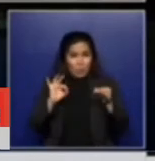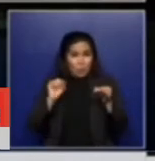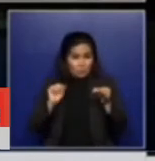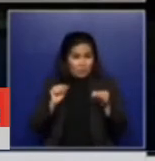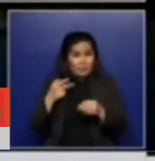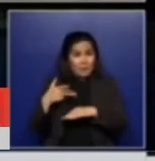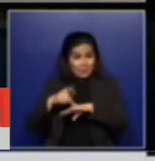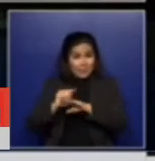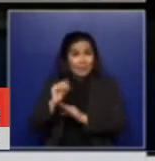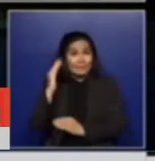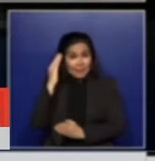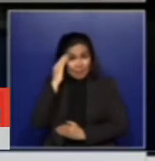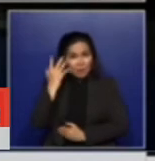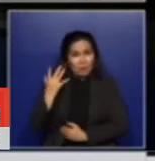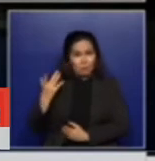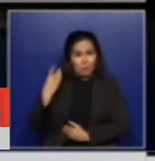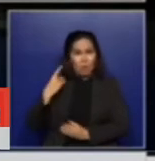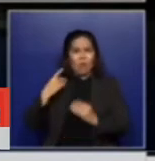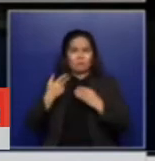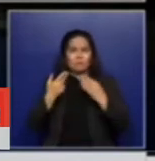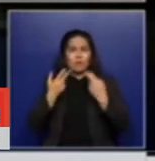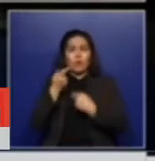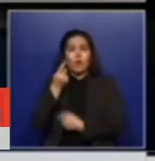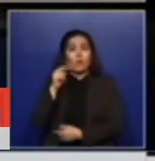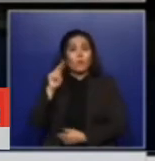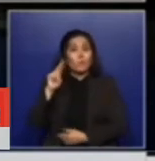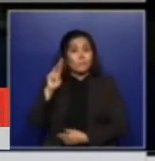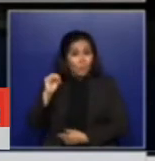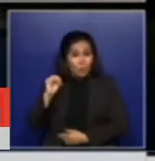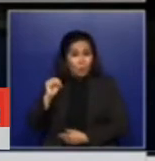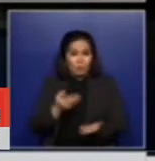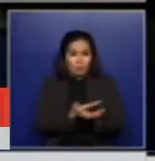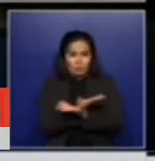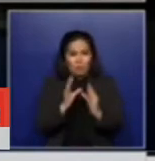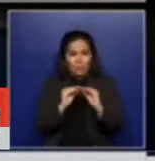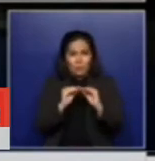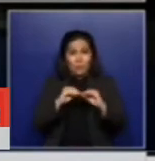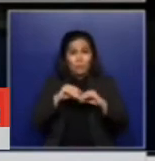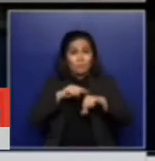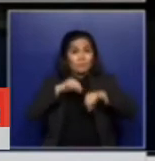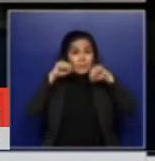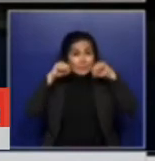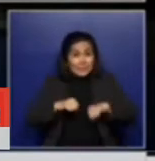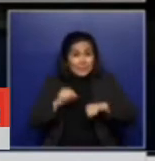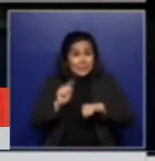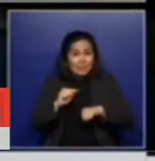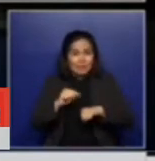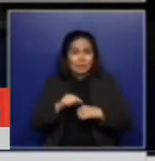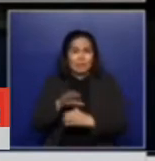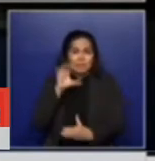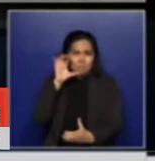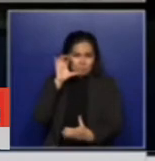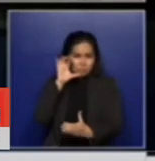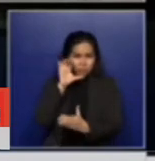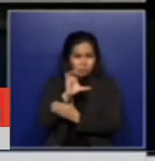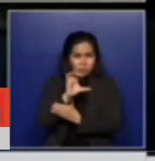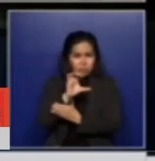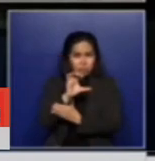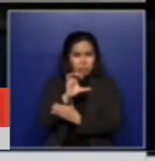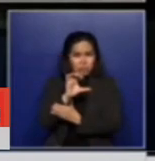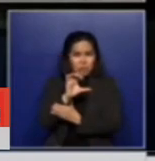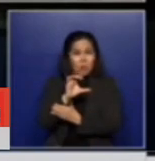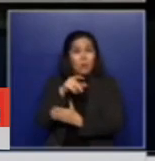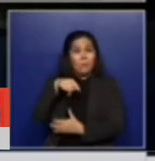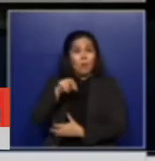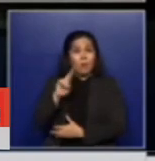เมื่อวานเนี่ยคณะรัฐมนตรีนะครับมีมติให้ขยายเวลาการบังคับใช้ประกาศสถาน